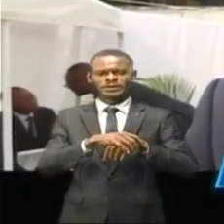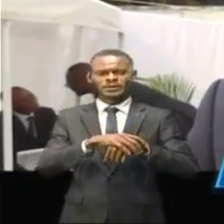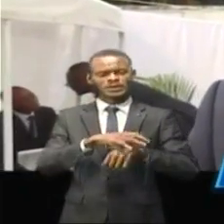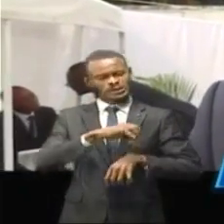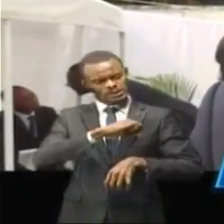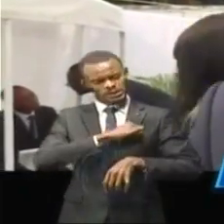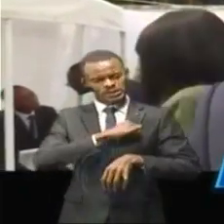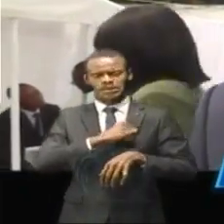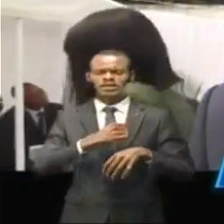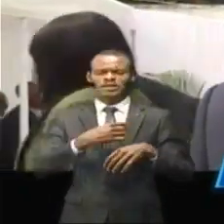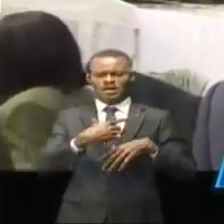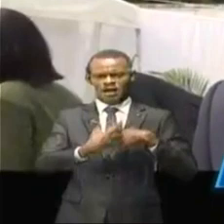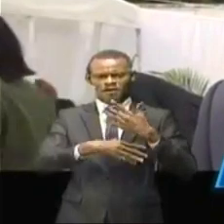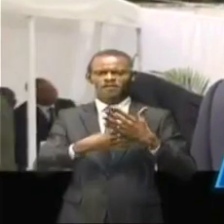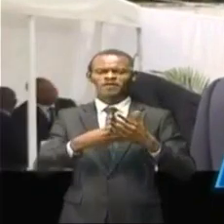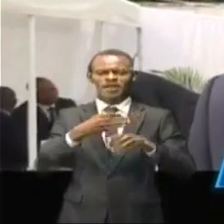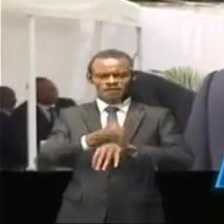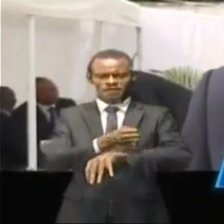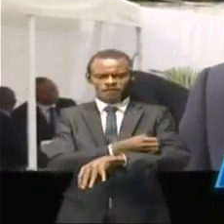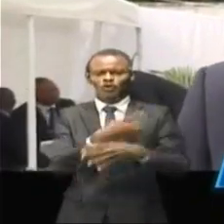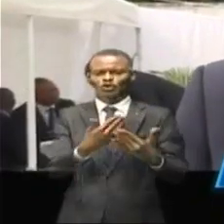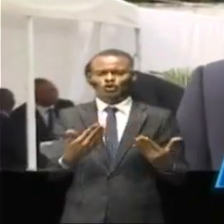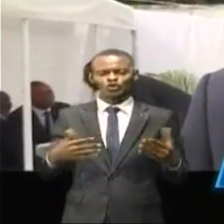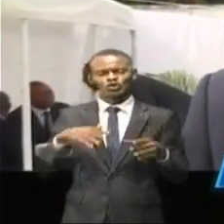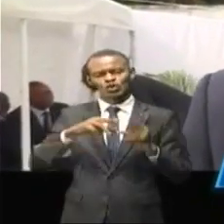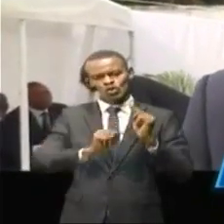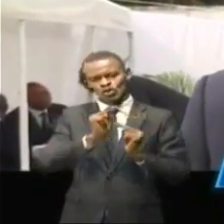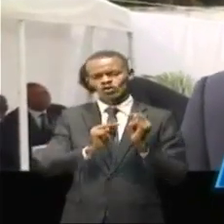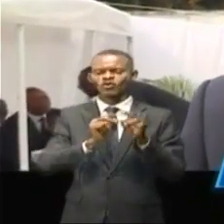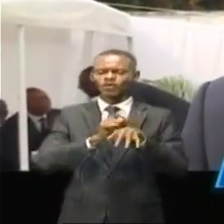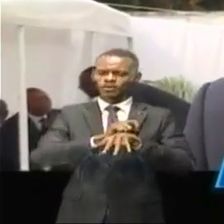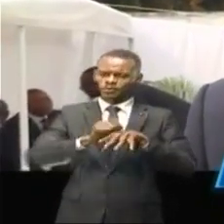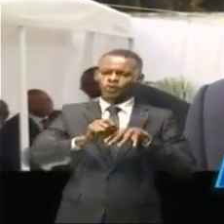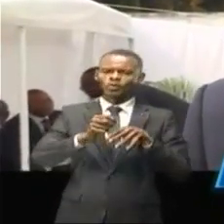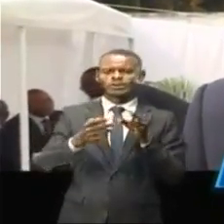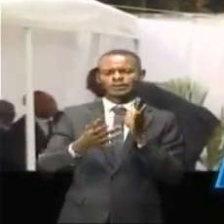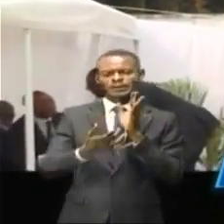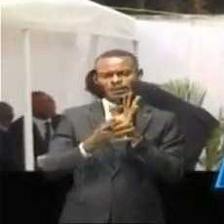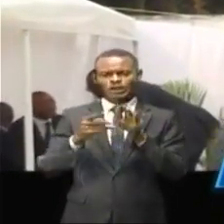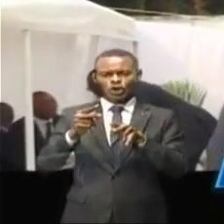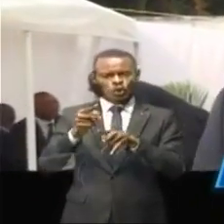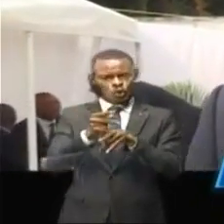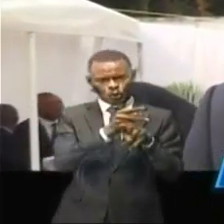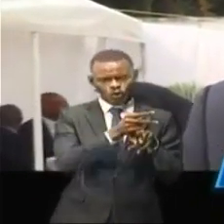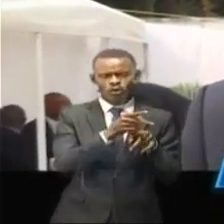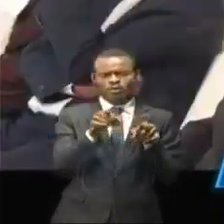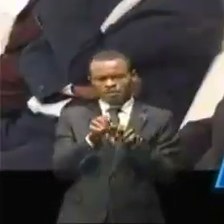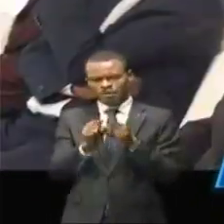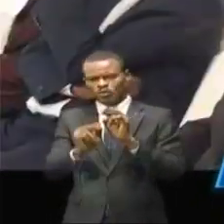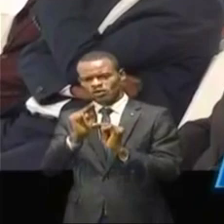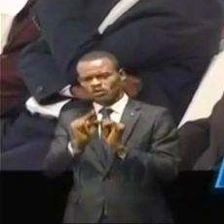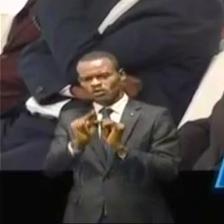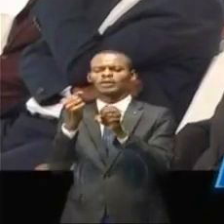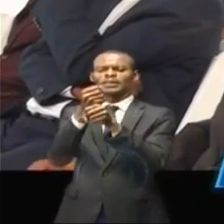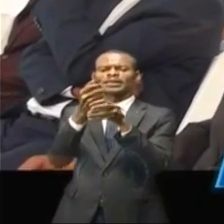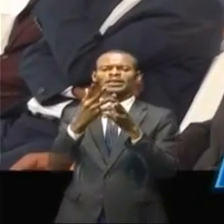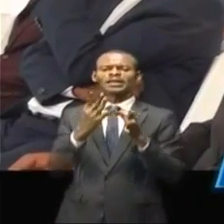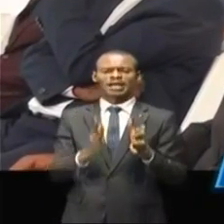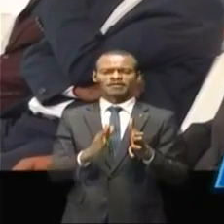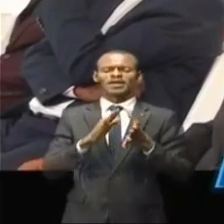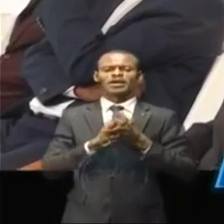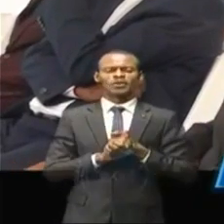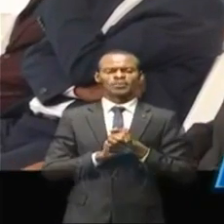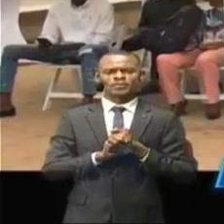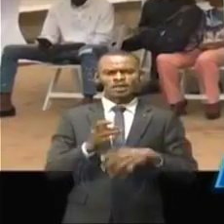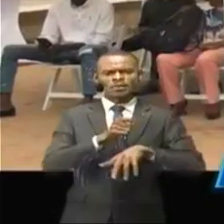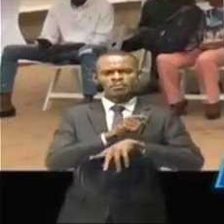du point de vue du bureau technique de contrôle et également du point de vue des travailleurs qui sont membres de ces services publics. Le bureau technique de